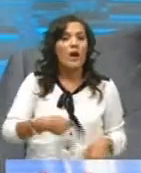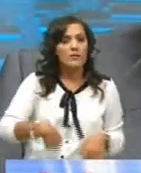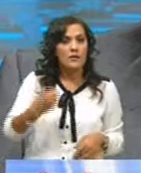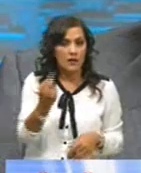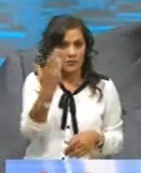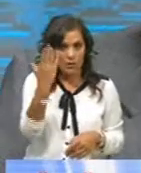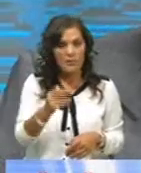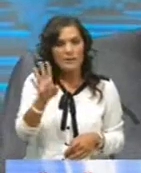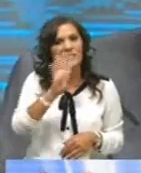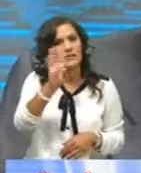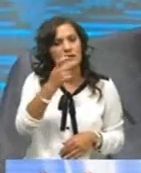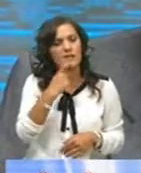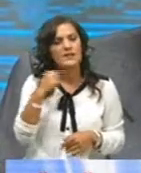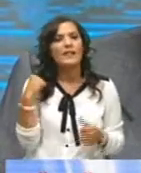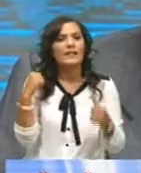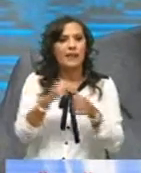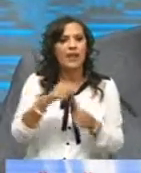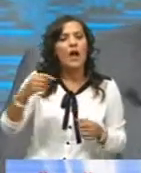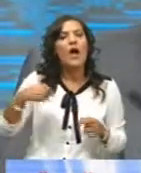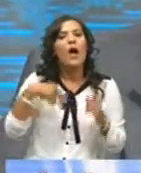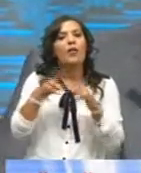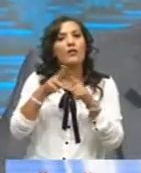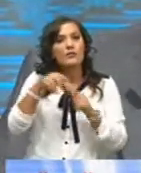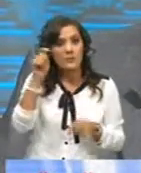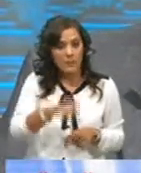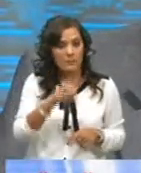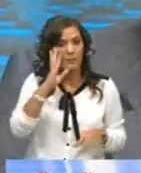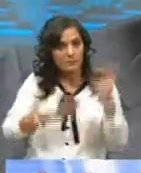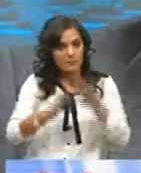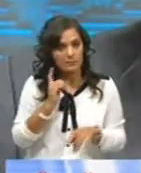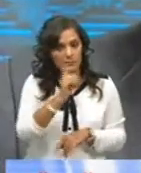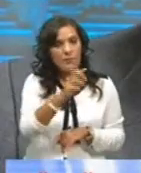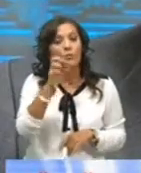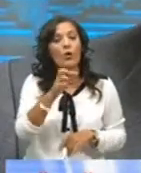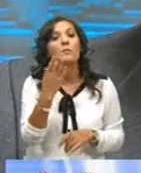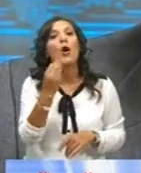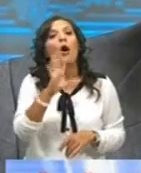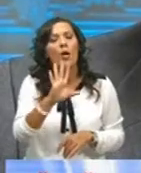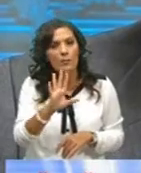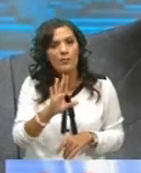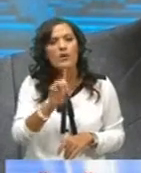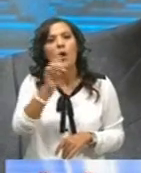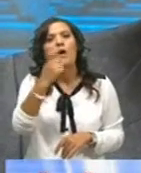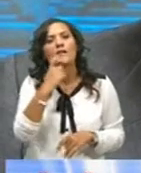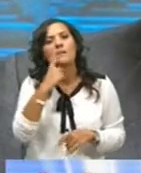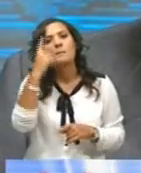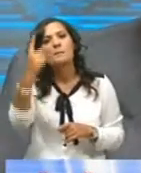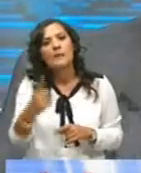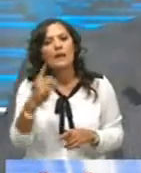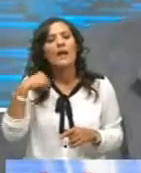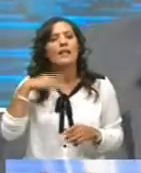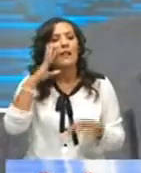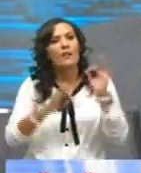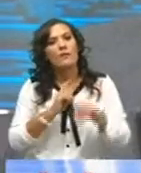kanseri ise 40 yaşında gene kolonoskopi yaptıracaksınız polis görülmedi 10 yılda bir kolonoskop yaptırmaya devam